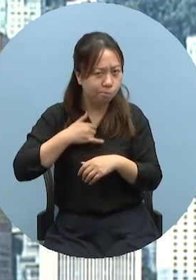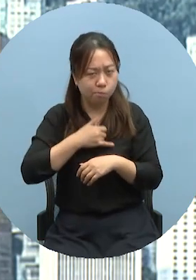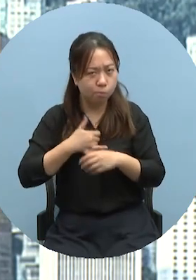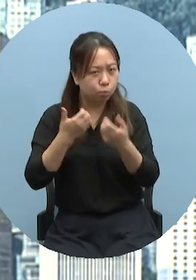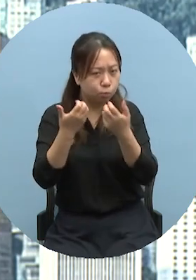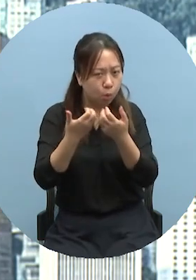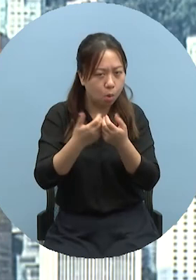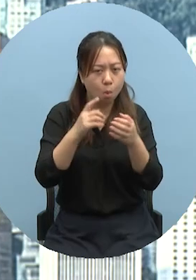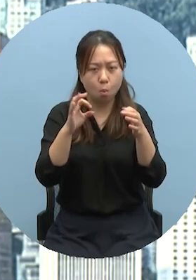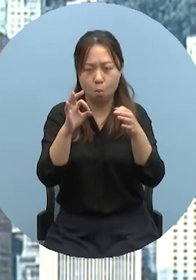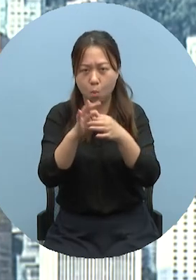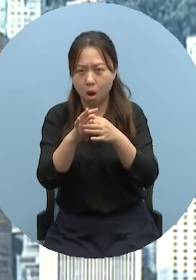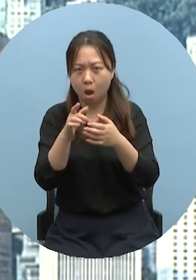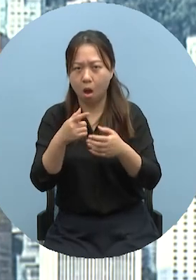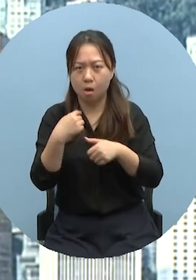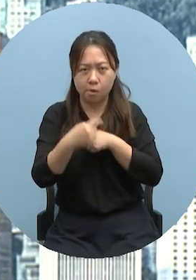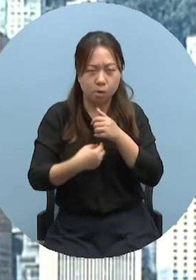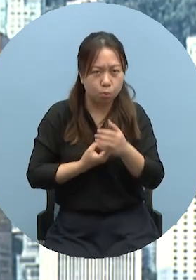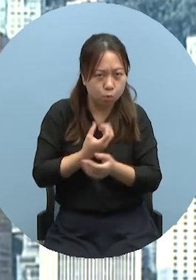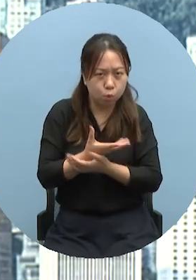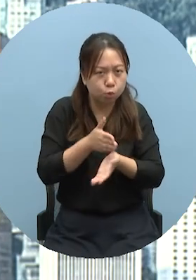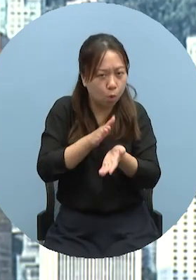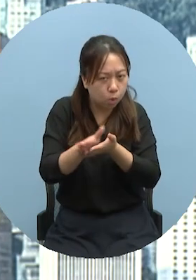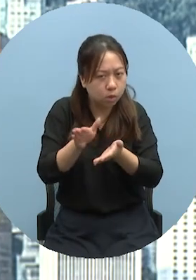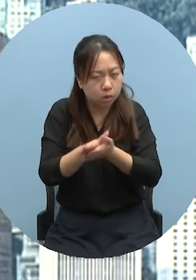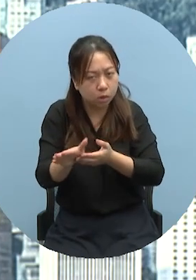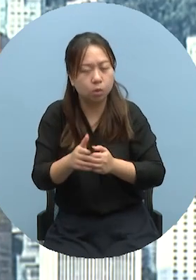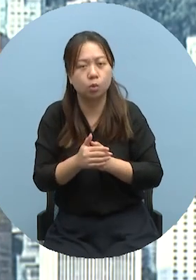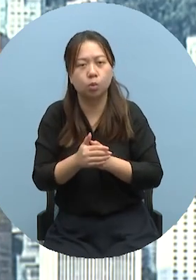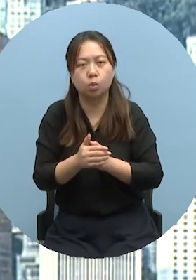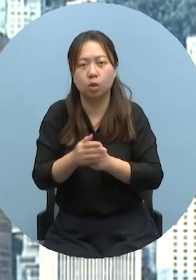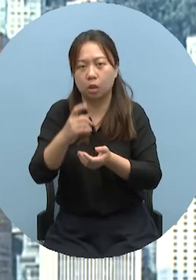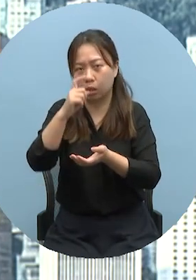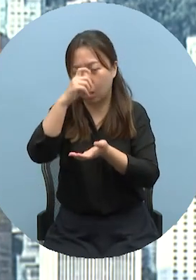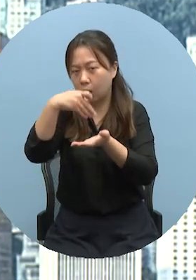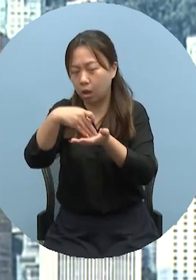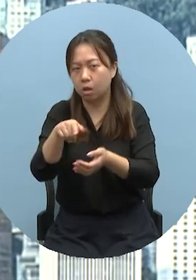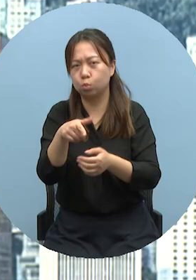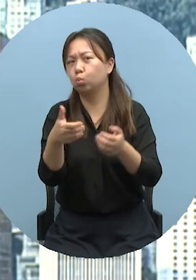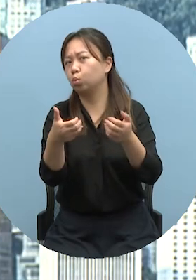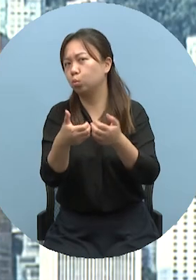器官捐贈嘅取消。呢個數目咧，